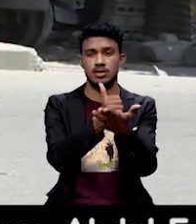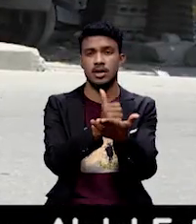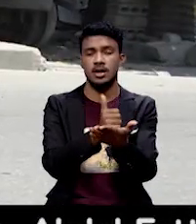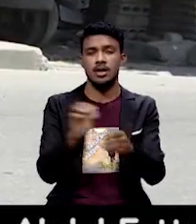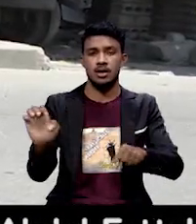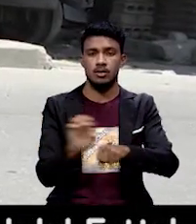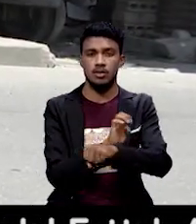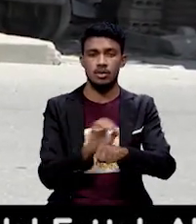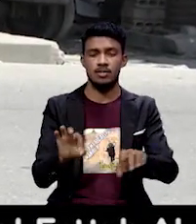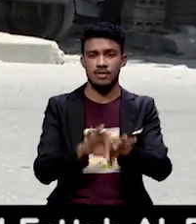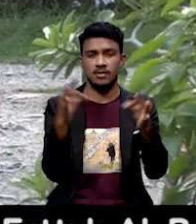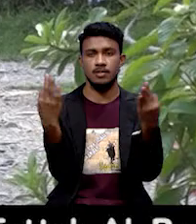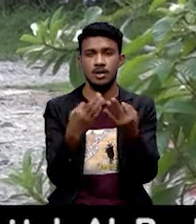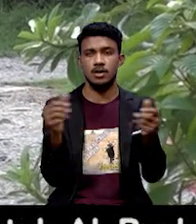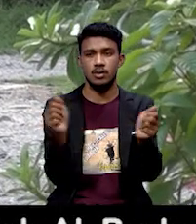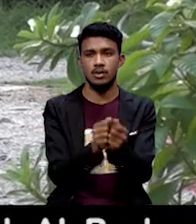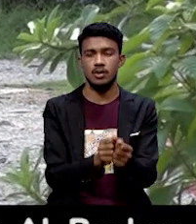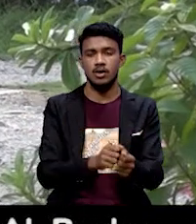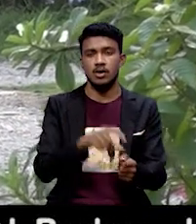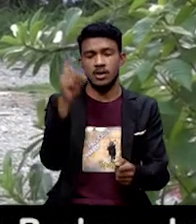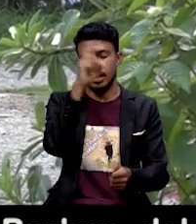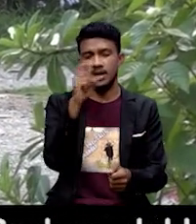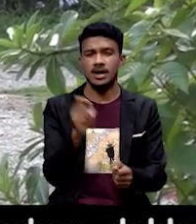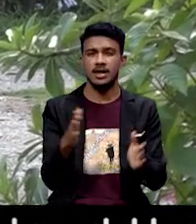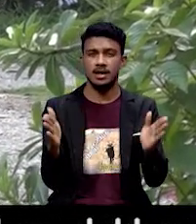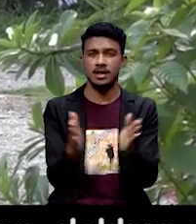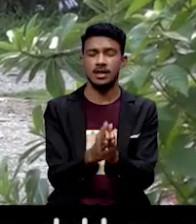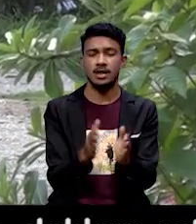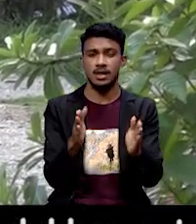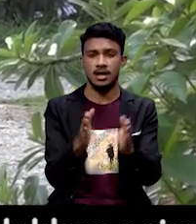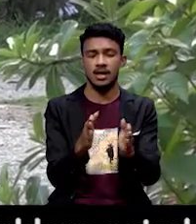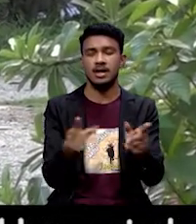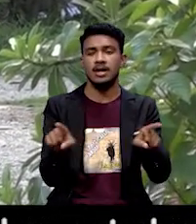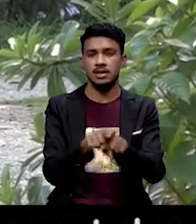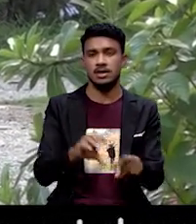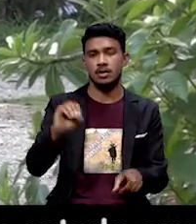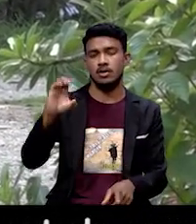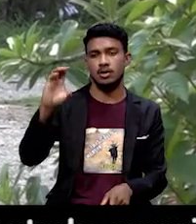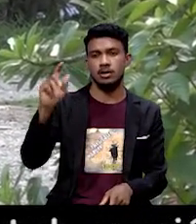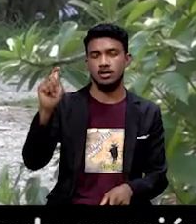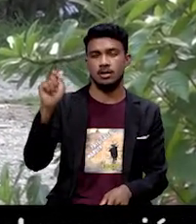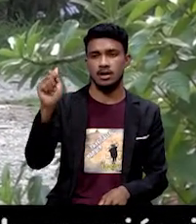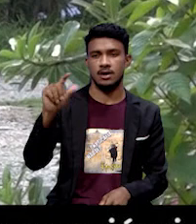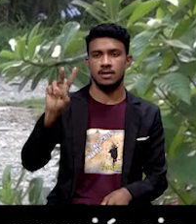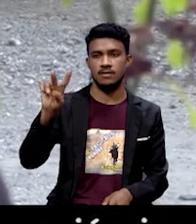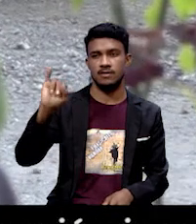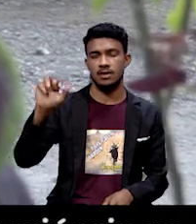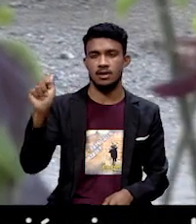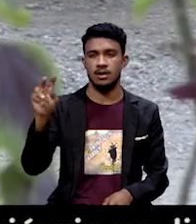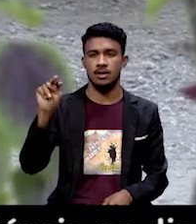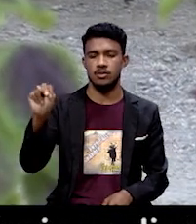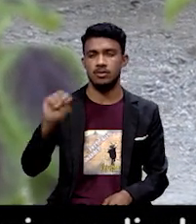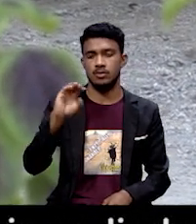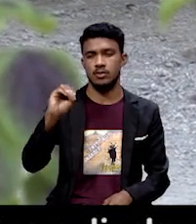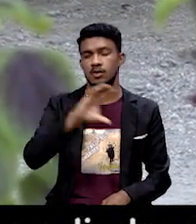familiar hoidare nebe sekik Octaviano Ena hone kolega balung tenke lakon sira ne skola